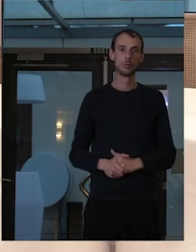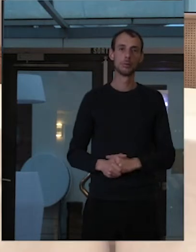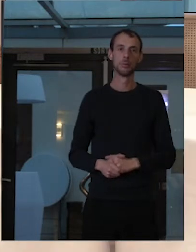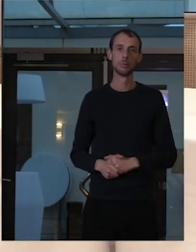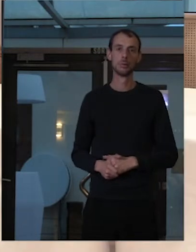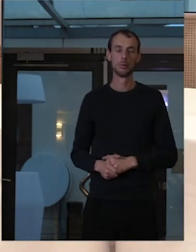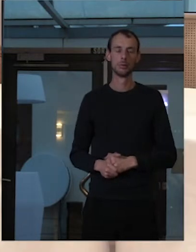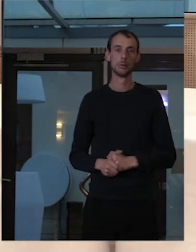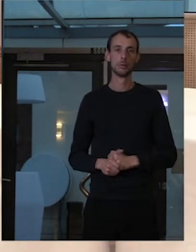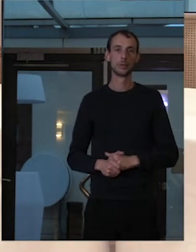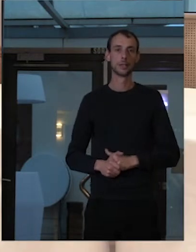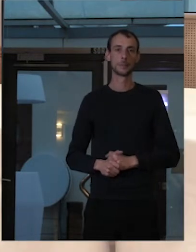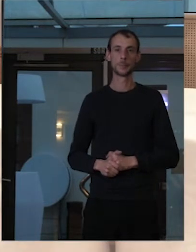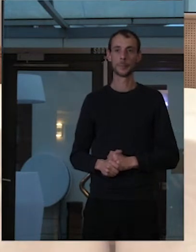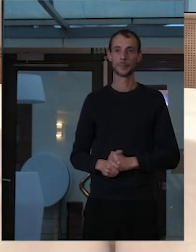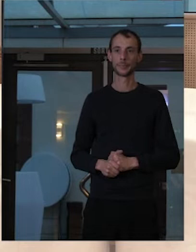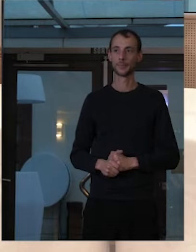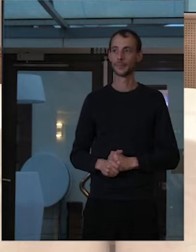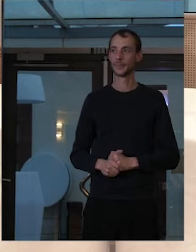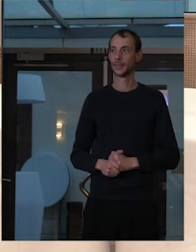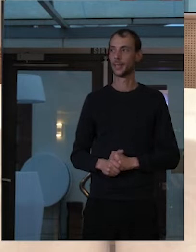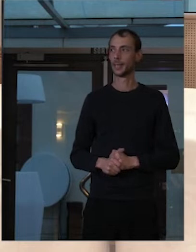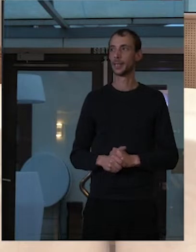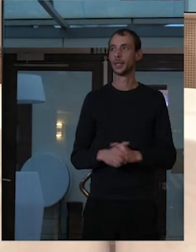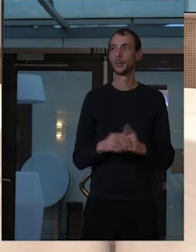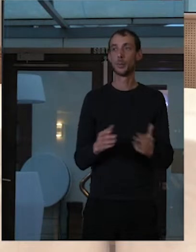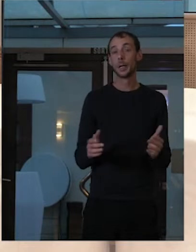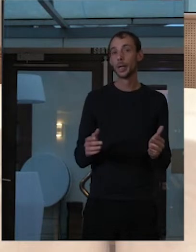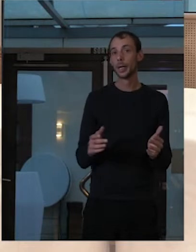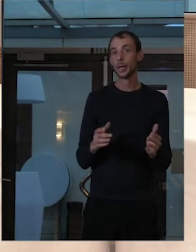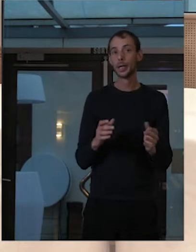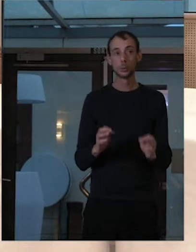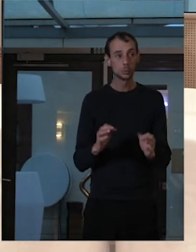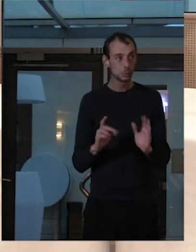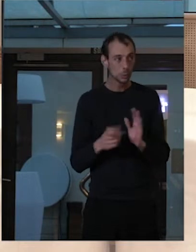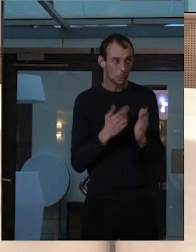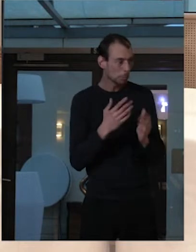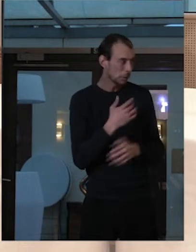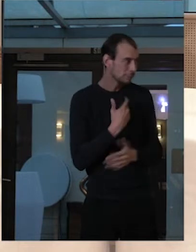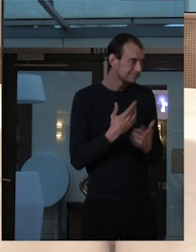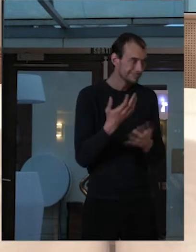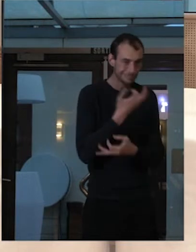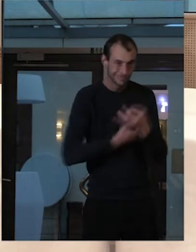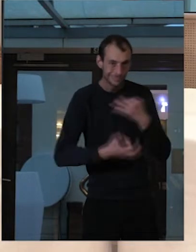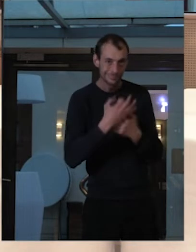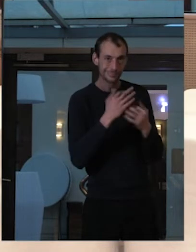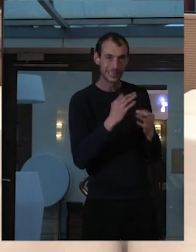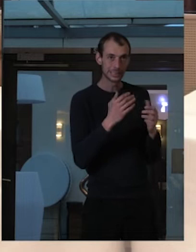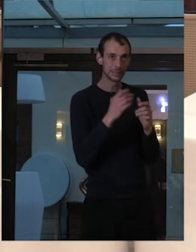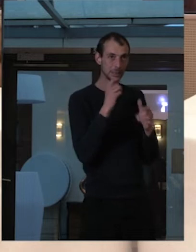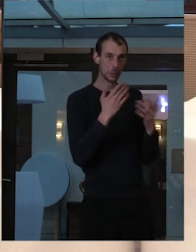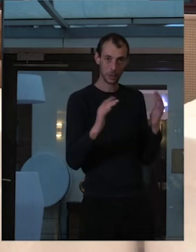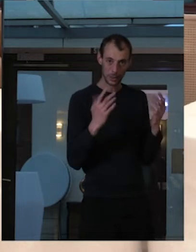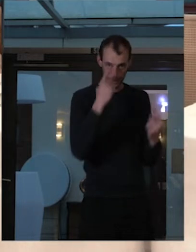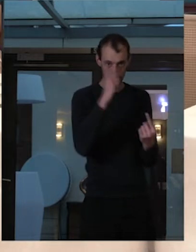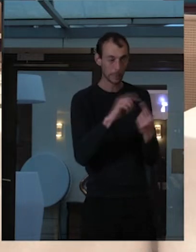Et du coup, j'en viens à un mot qui est revenu plusieurs fois, qui fait référence à ce manque de reconnaissance et donc